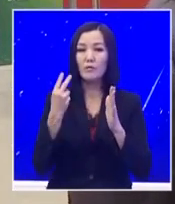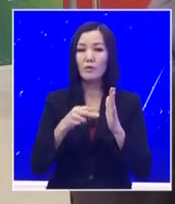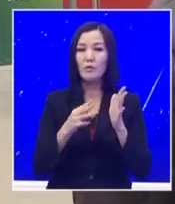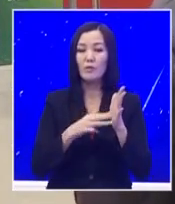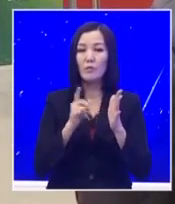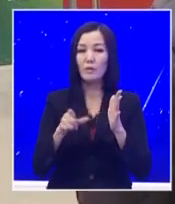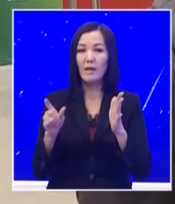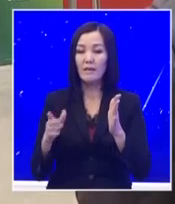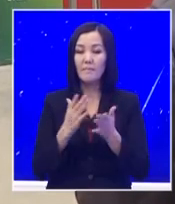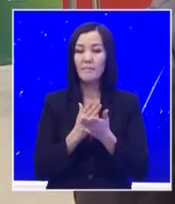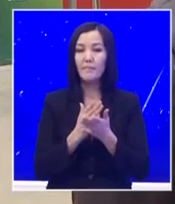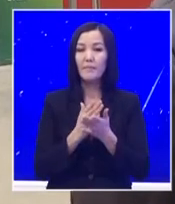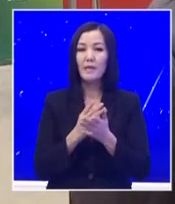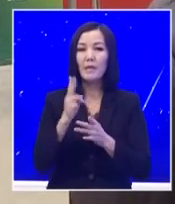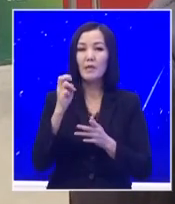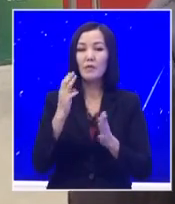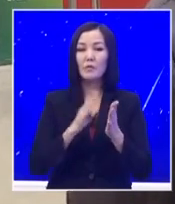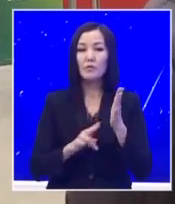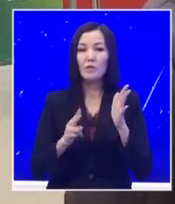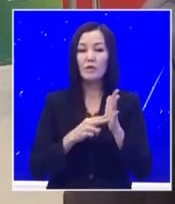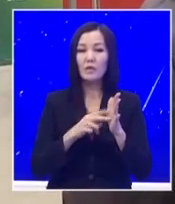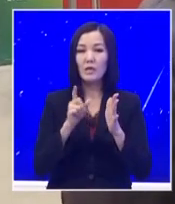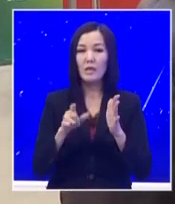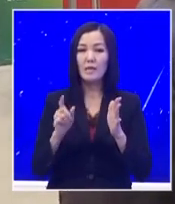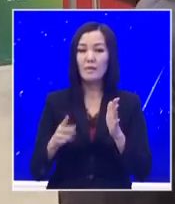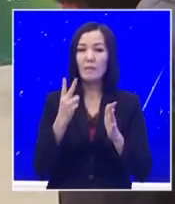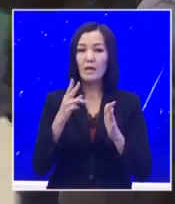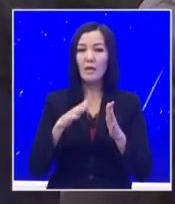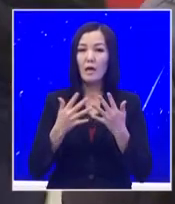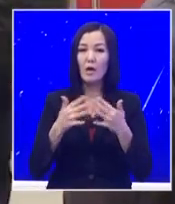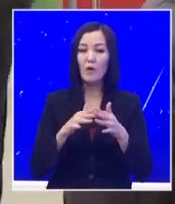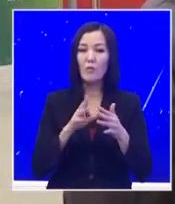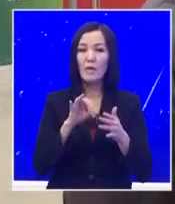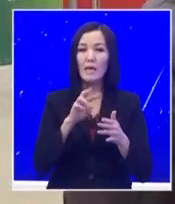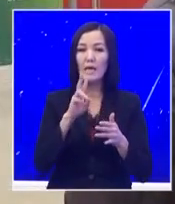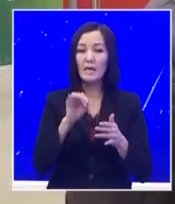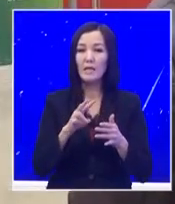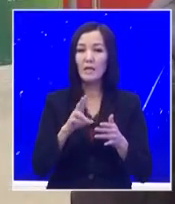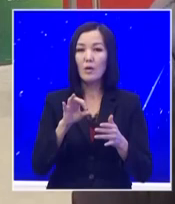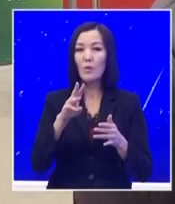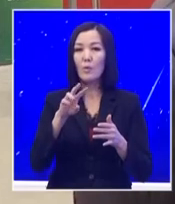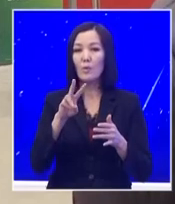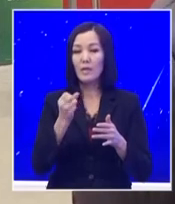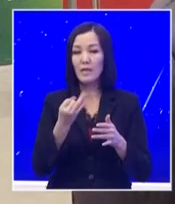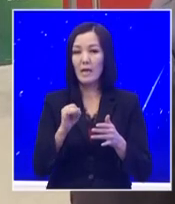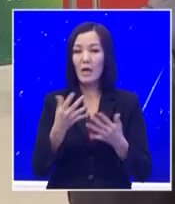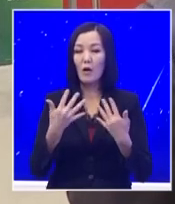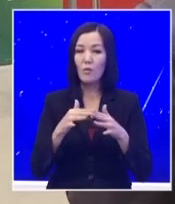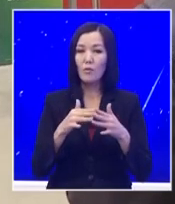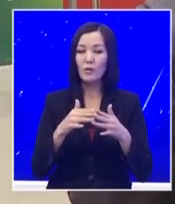1629 адам. Оның 297 адамы екі округта тұрады. Ауылдық еркін және өтенай ауылдық округының